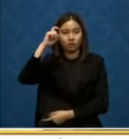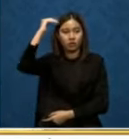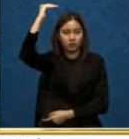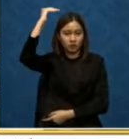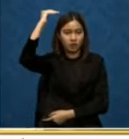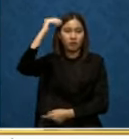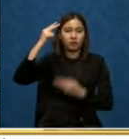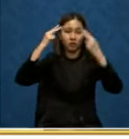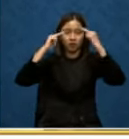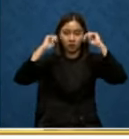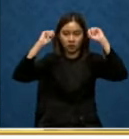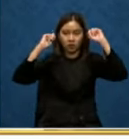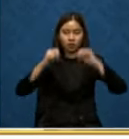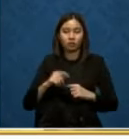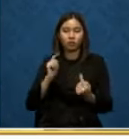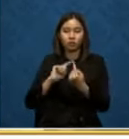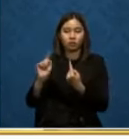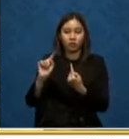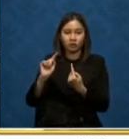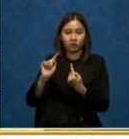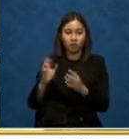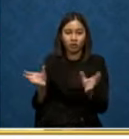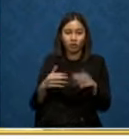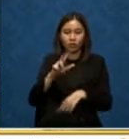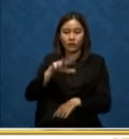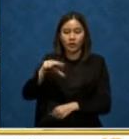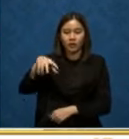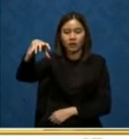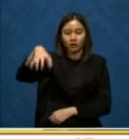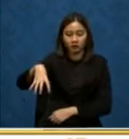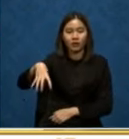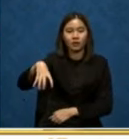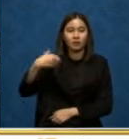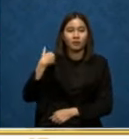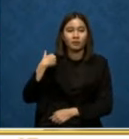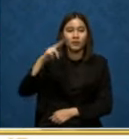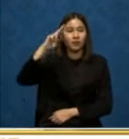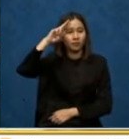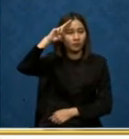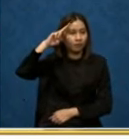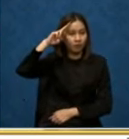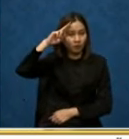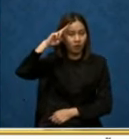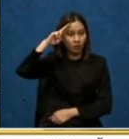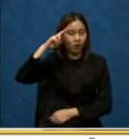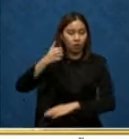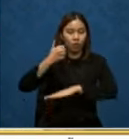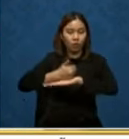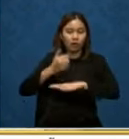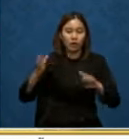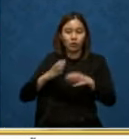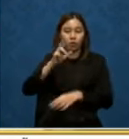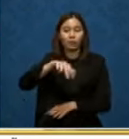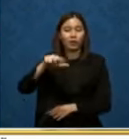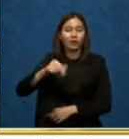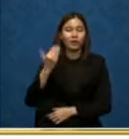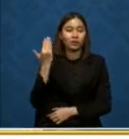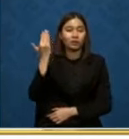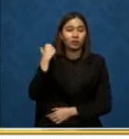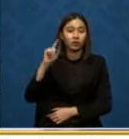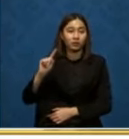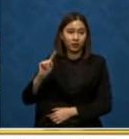ทวีสินนายกรัฐมนตรีณที่ทำการพรรคเพื่อไทยโดยมีนายแพทย์ชนน่านศรีแก้วหัวหน้าพรรคเพื่อไทยณขณะนั้น